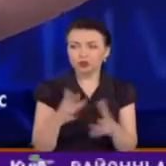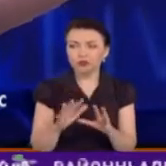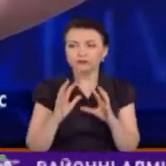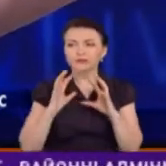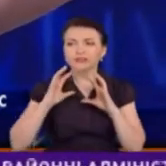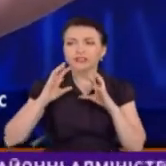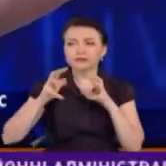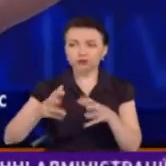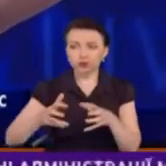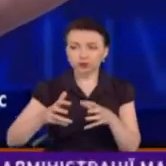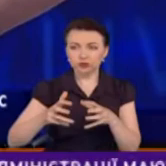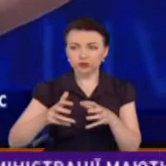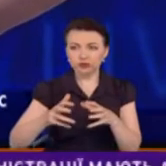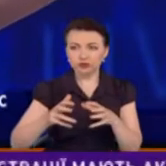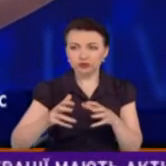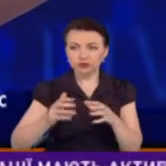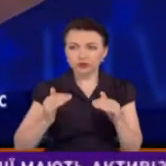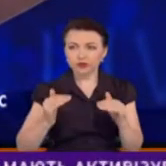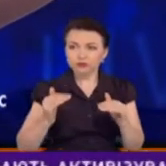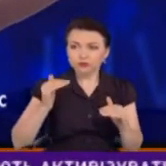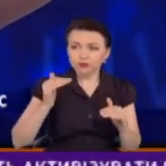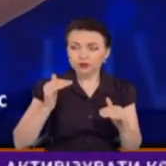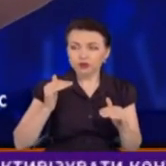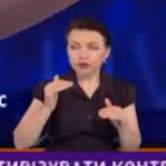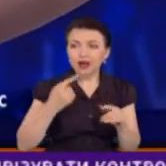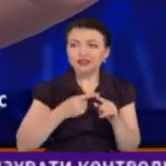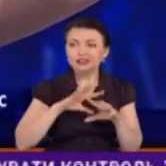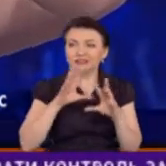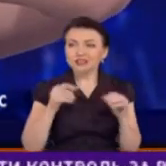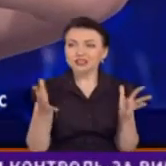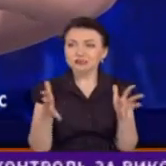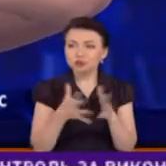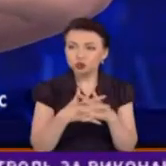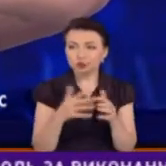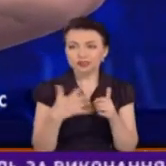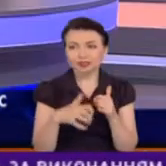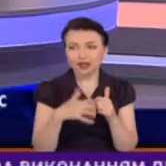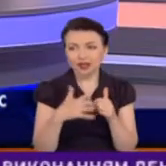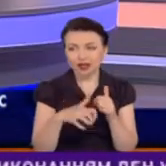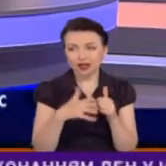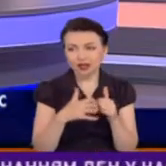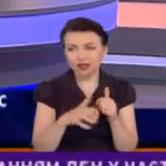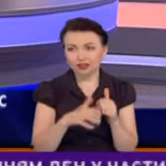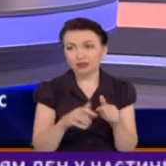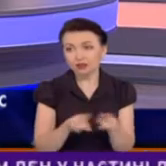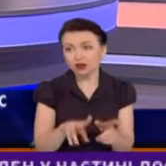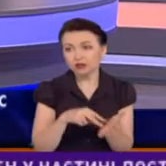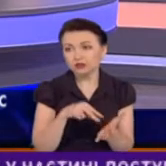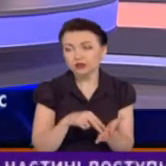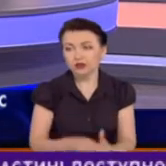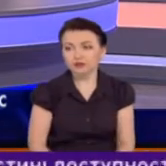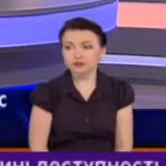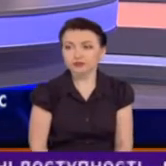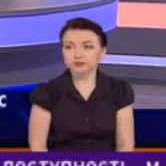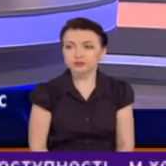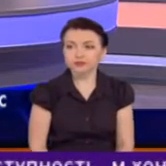такі індикативні ціни. Космос. Ну, да. І, але це все змішується, і середня по лікарні, вона поки що така, ну,